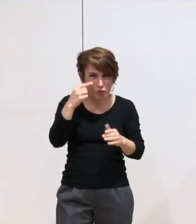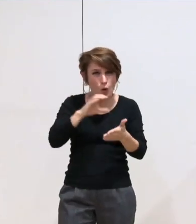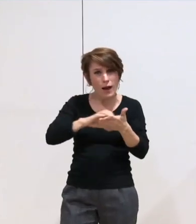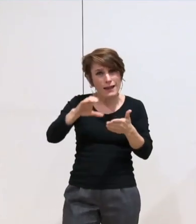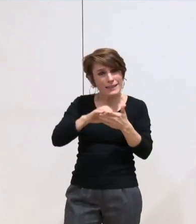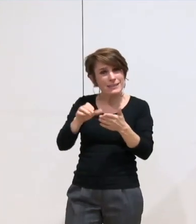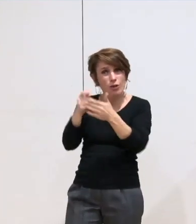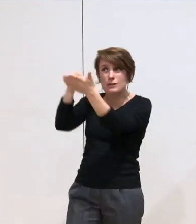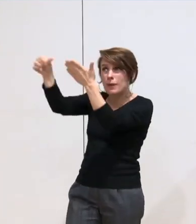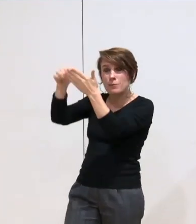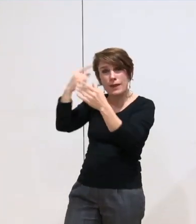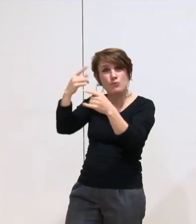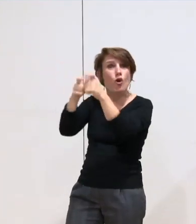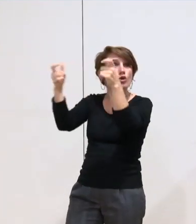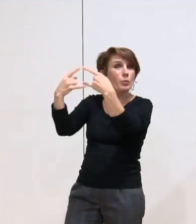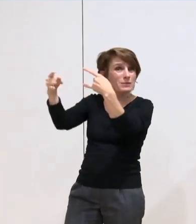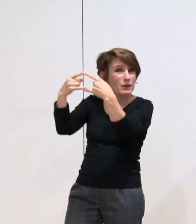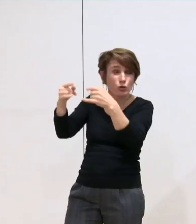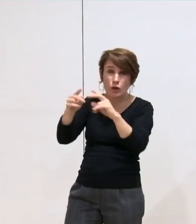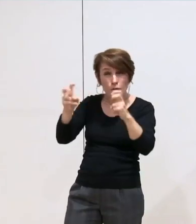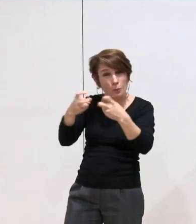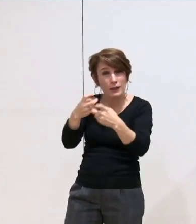licences que l'on paye chaque année.